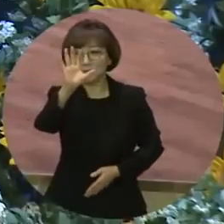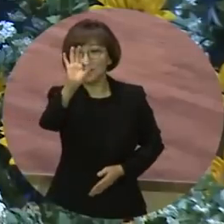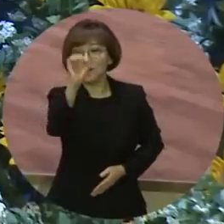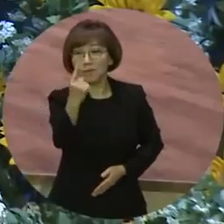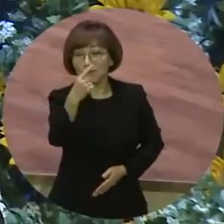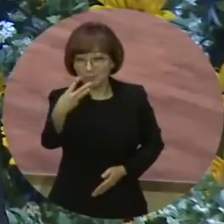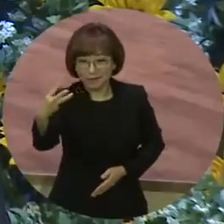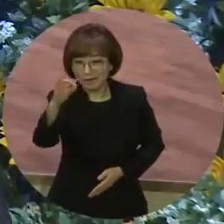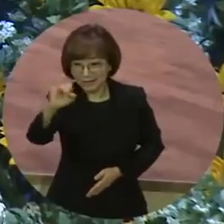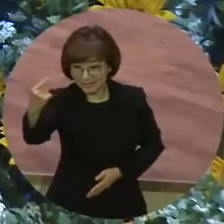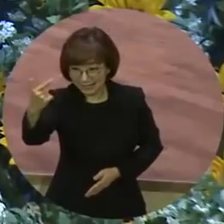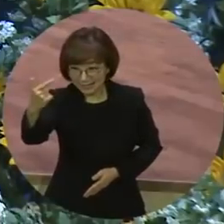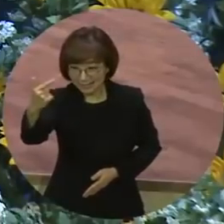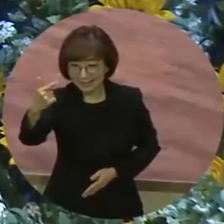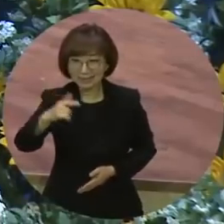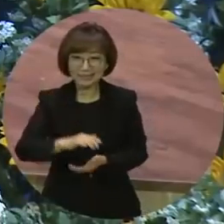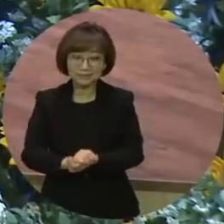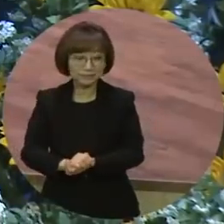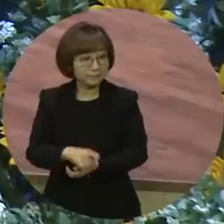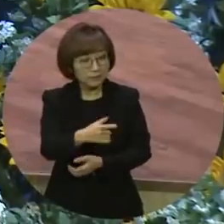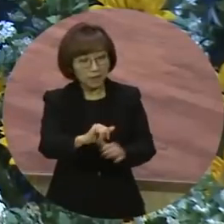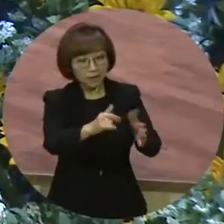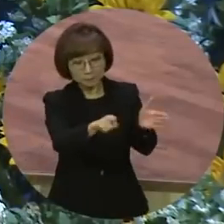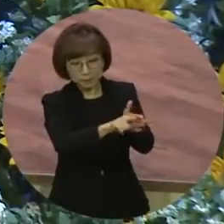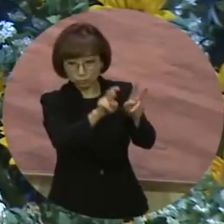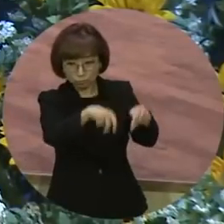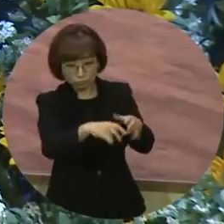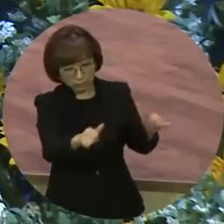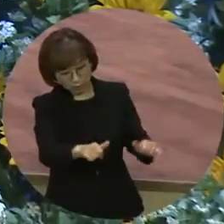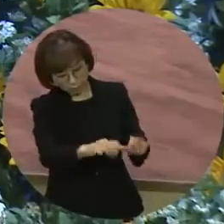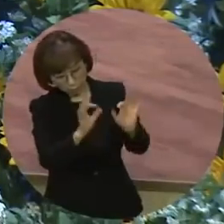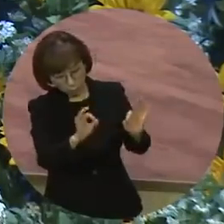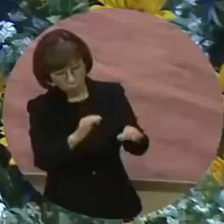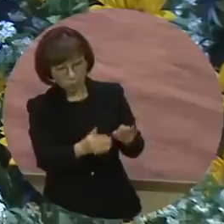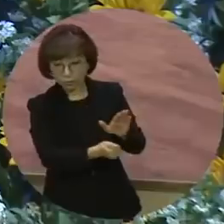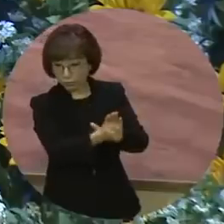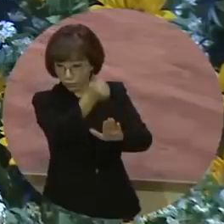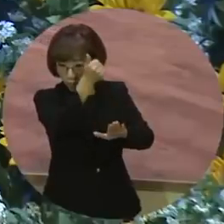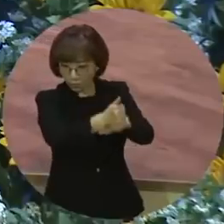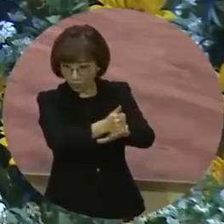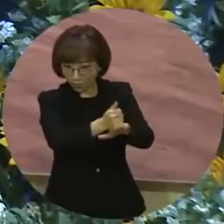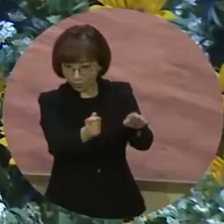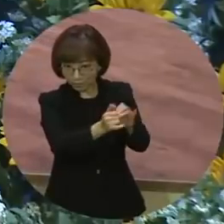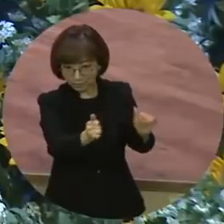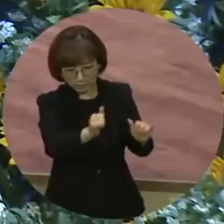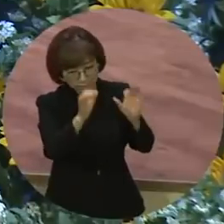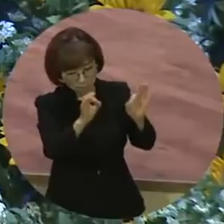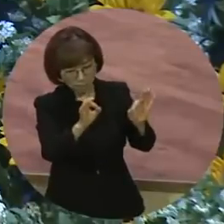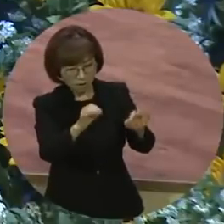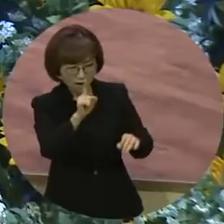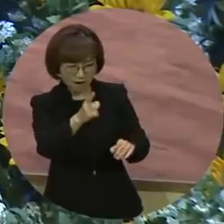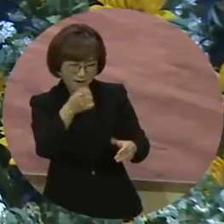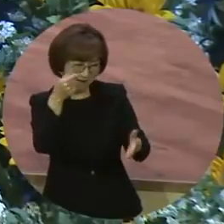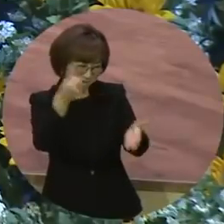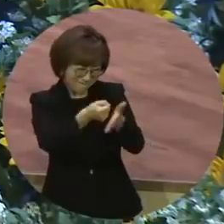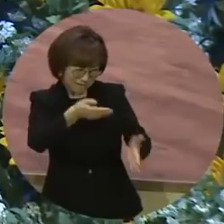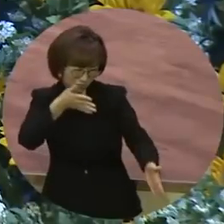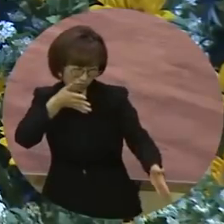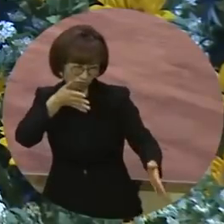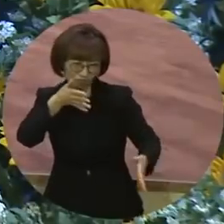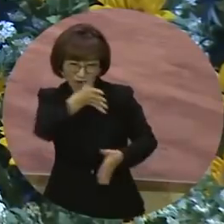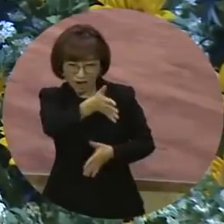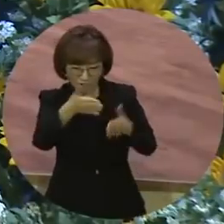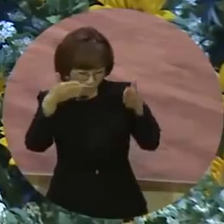올인. 성공하는 사람들은요, 세상에서도 마찬가지. 세상에서도 성공하는 사람들은요, 올인하는 사람들이.